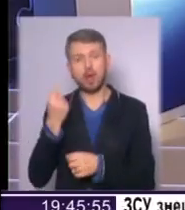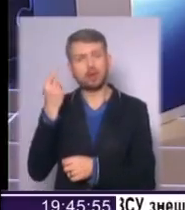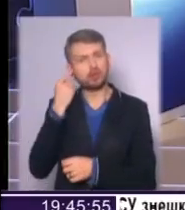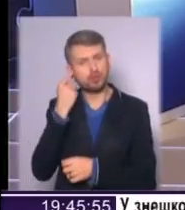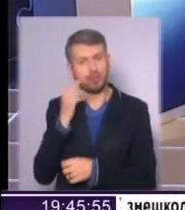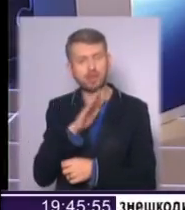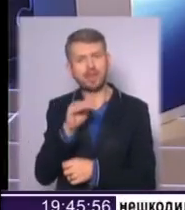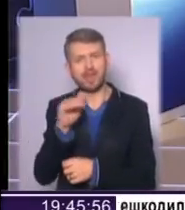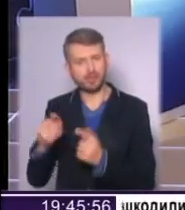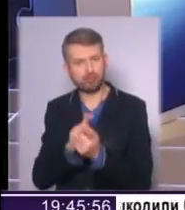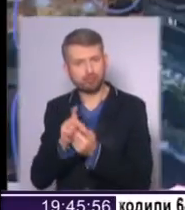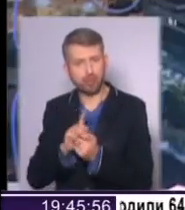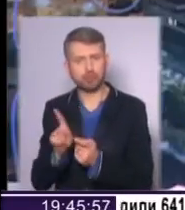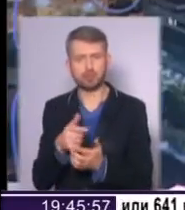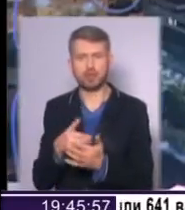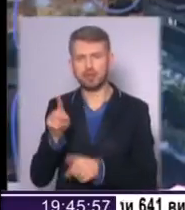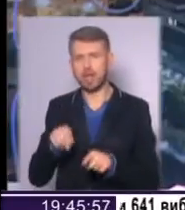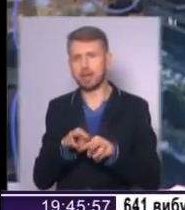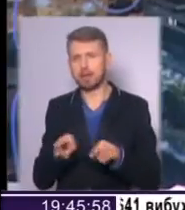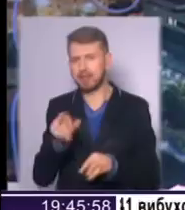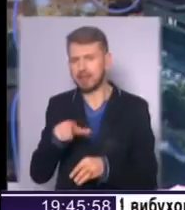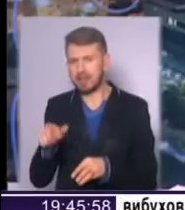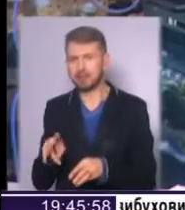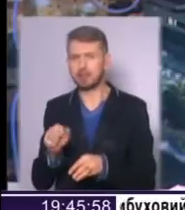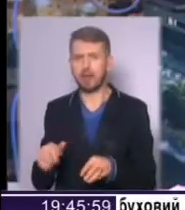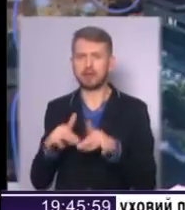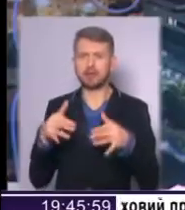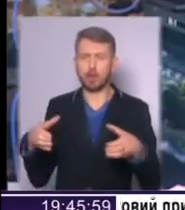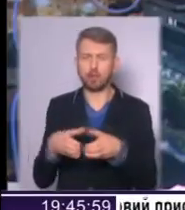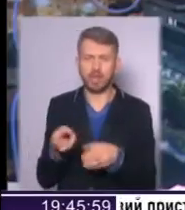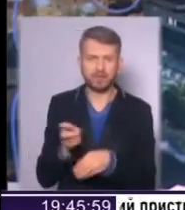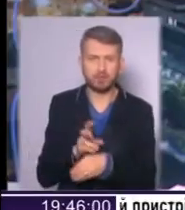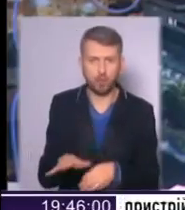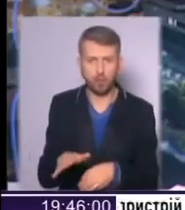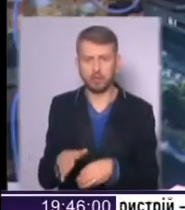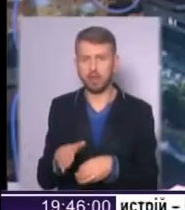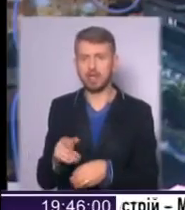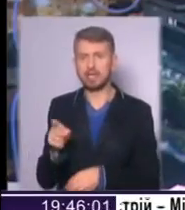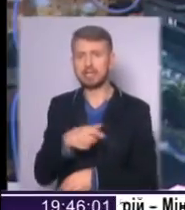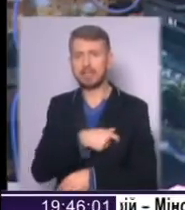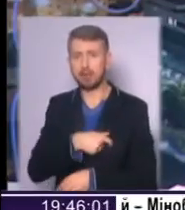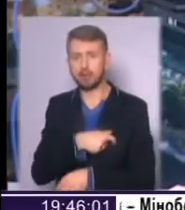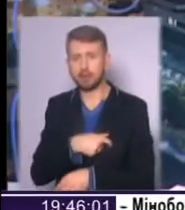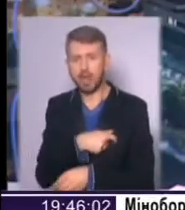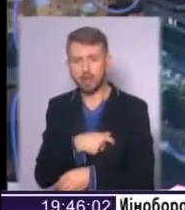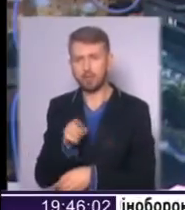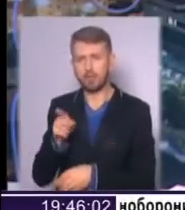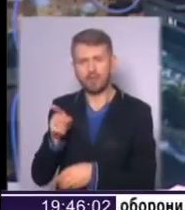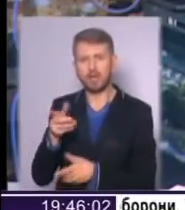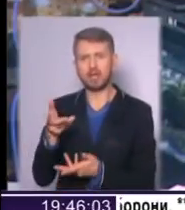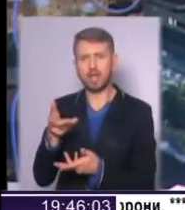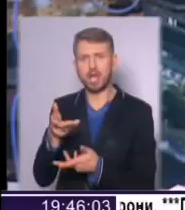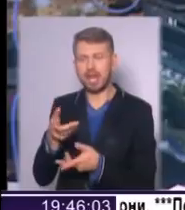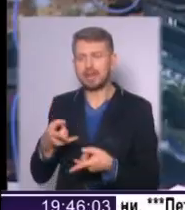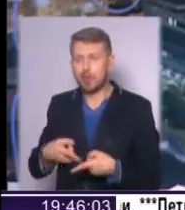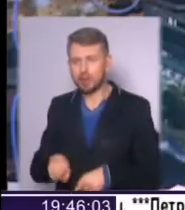рівні чуток, що от деякі міністри то на засіданні комітетів не приходять, то якось от, з депутатами ви генерували, ви фактично народили